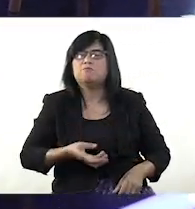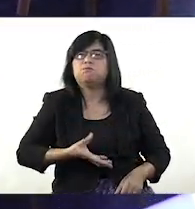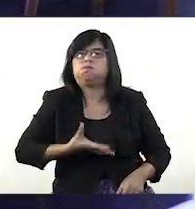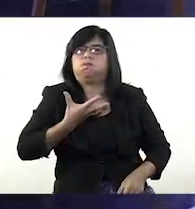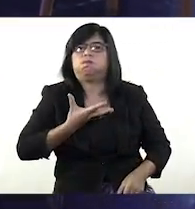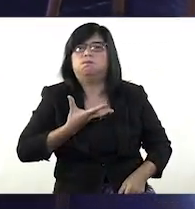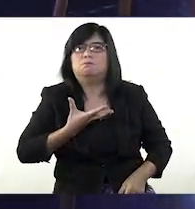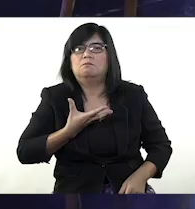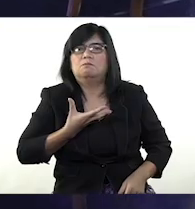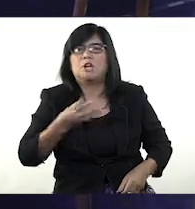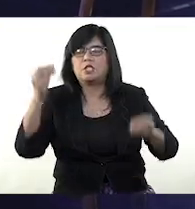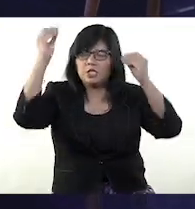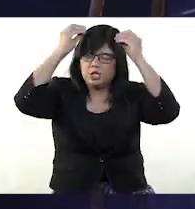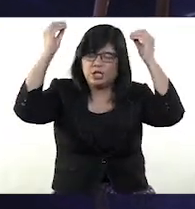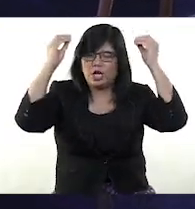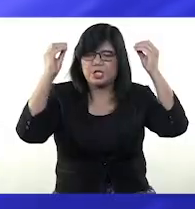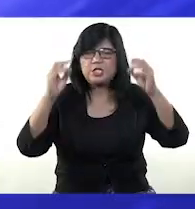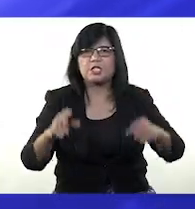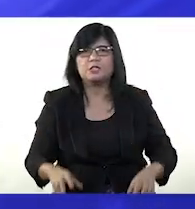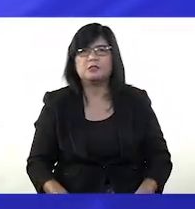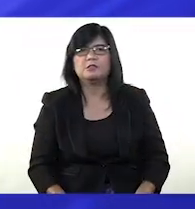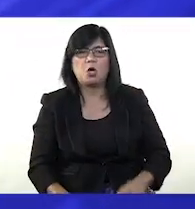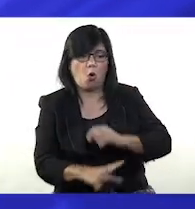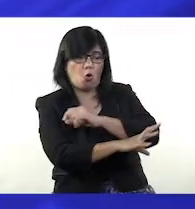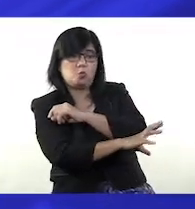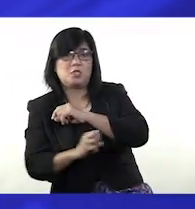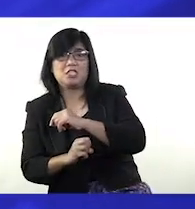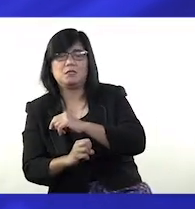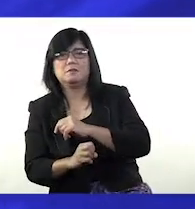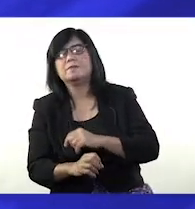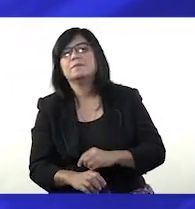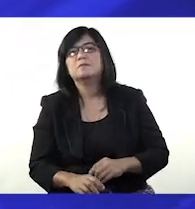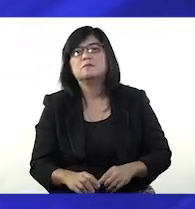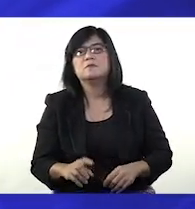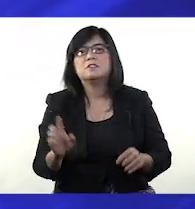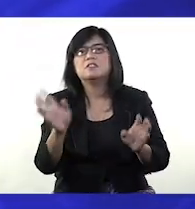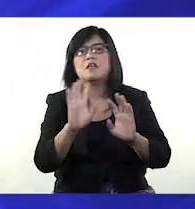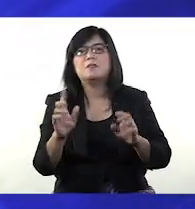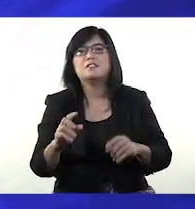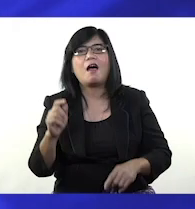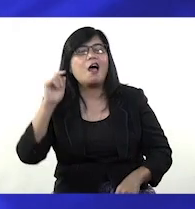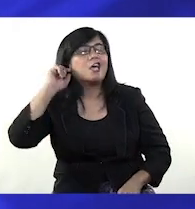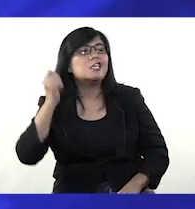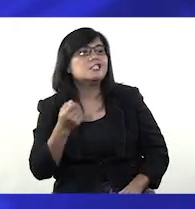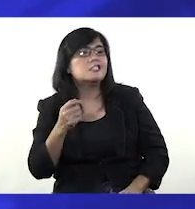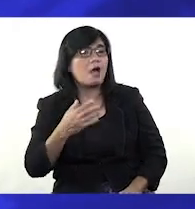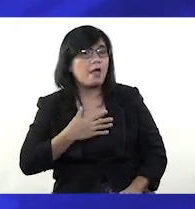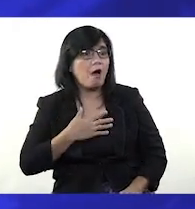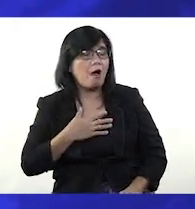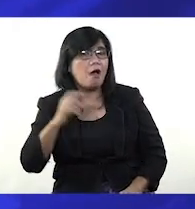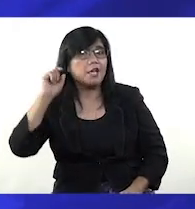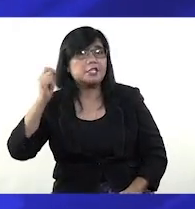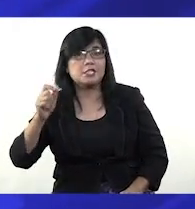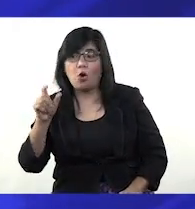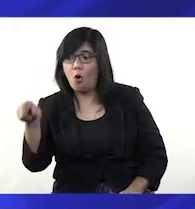enggak bisa bedakan mana uang rakyat mana uang dia korupsi tak bisa bedakan mana Istrinya mana istri orang sikat